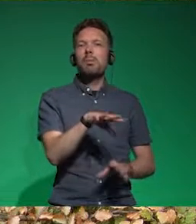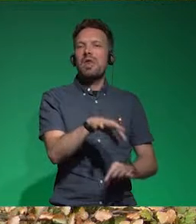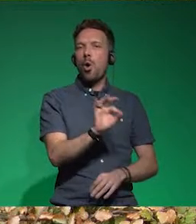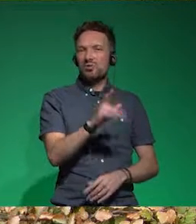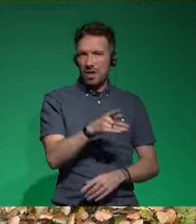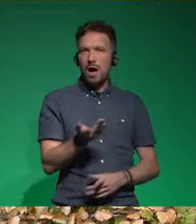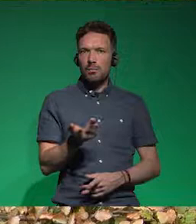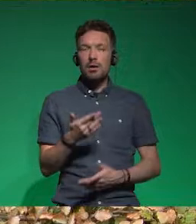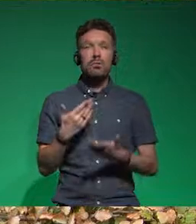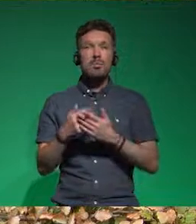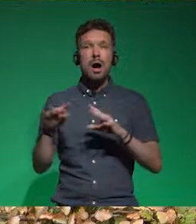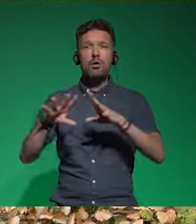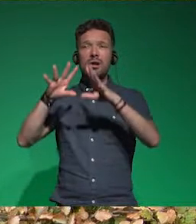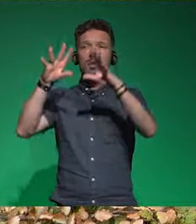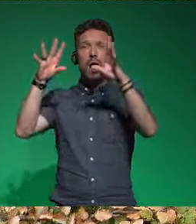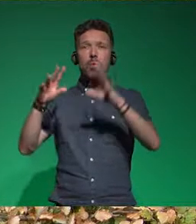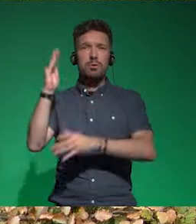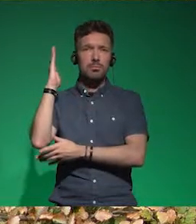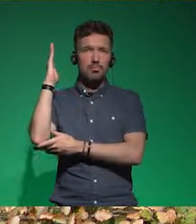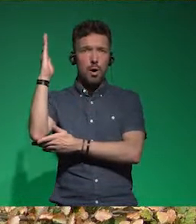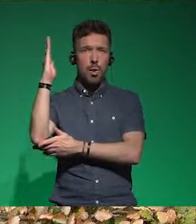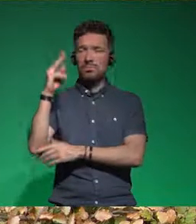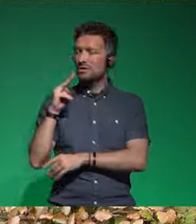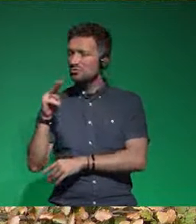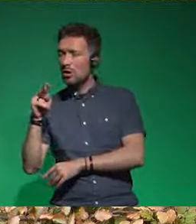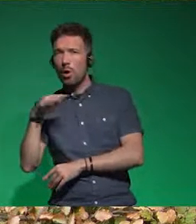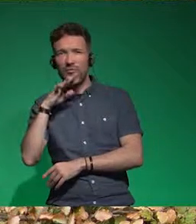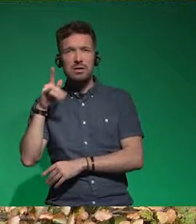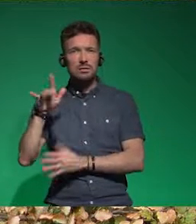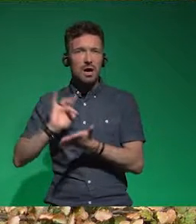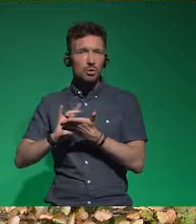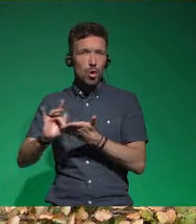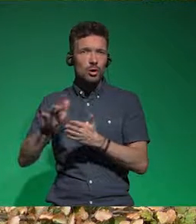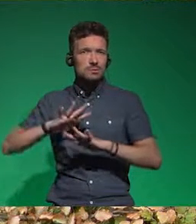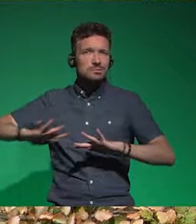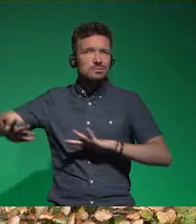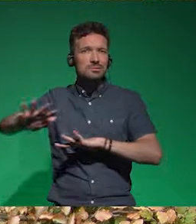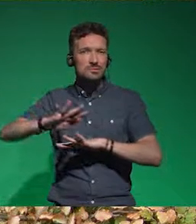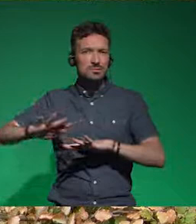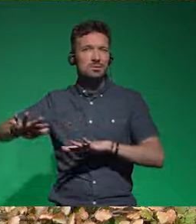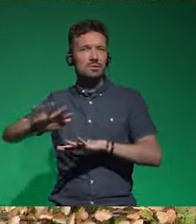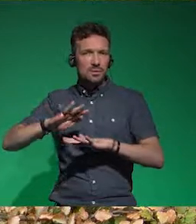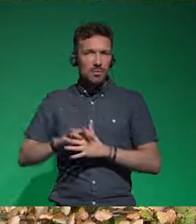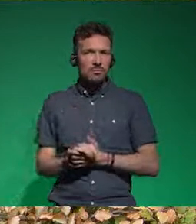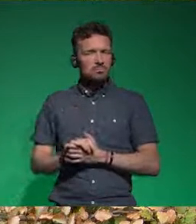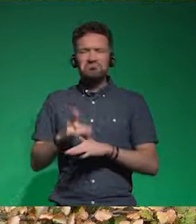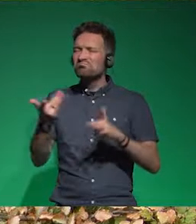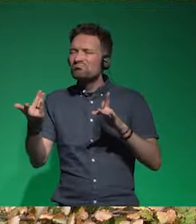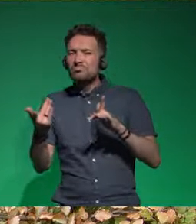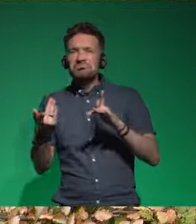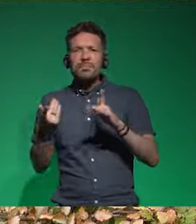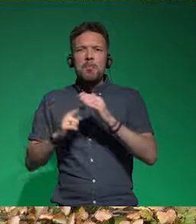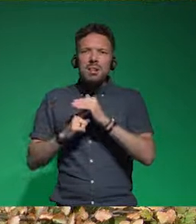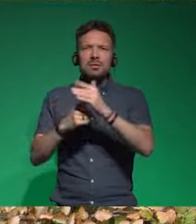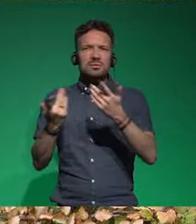von Laubbaumbeständen, auch Trockniserscheinungen, und das bedeutet, dass ganze nachwachsende Kulturen und